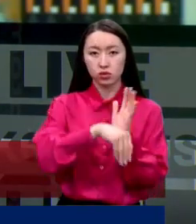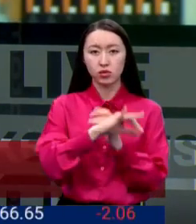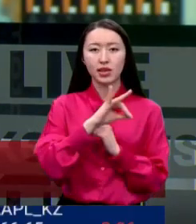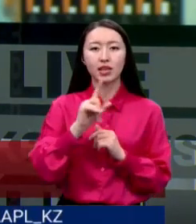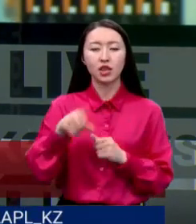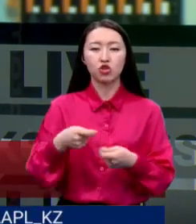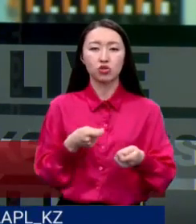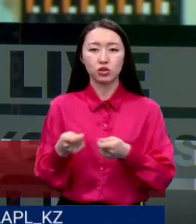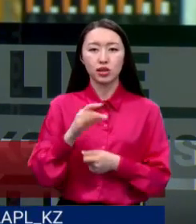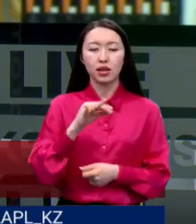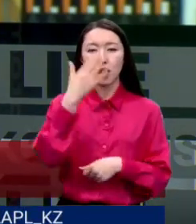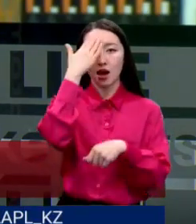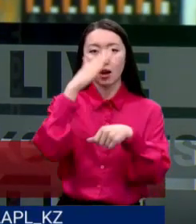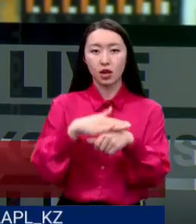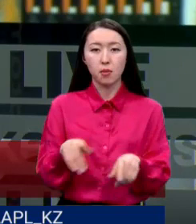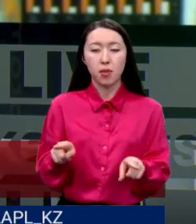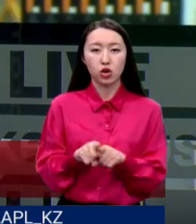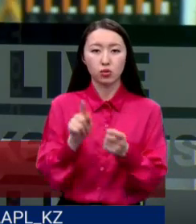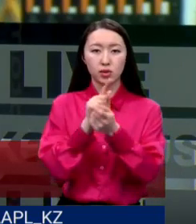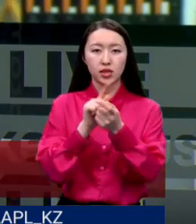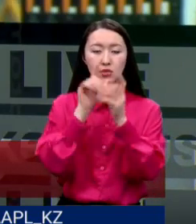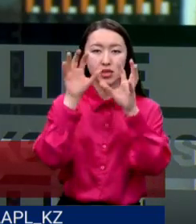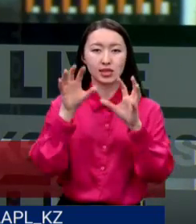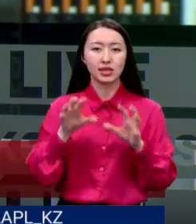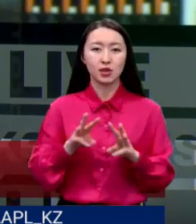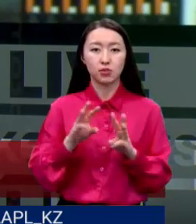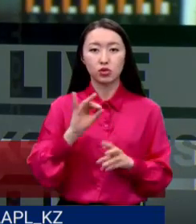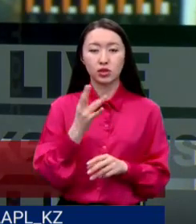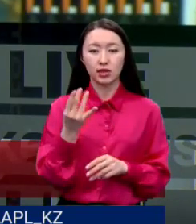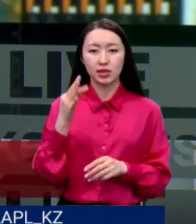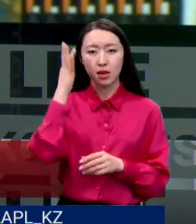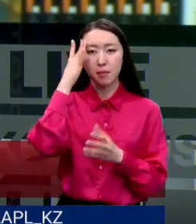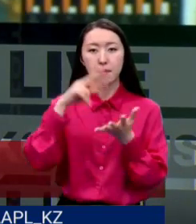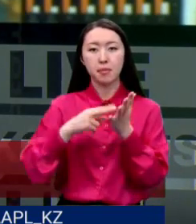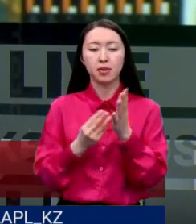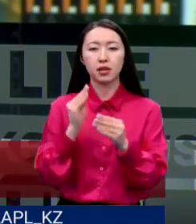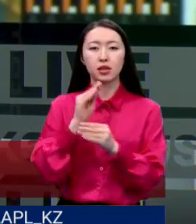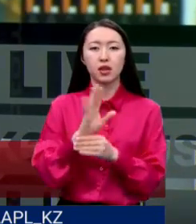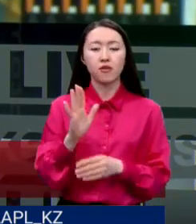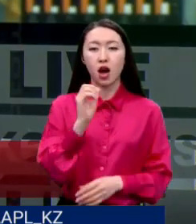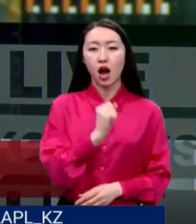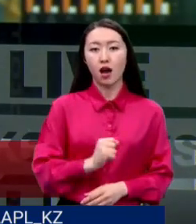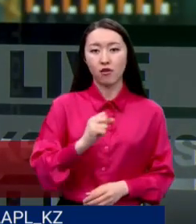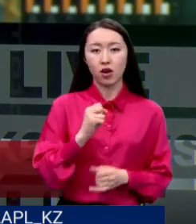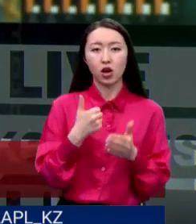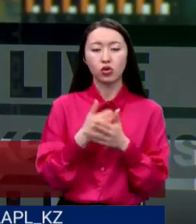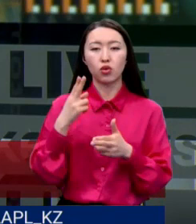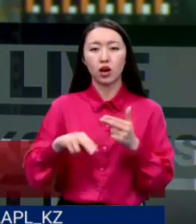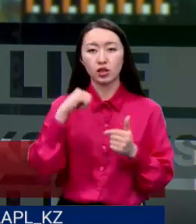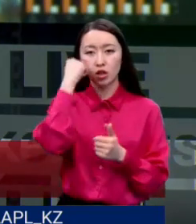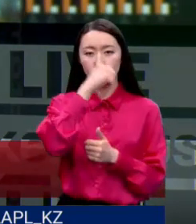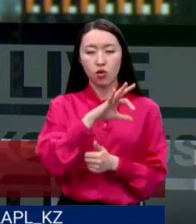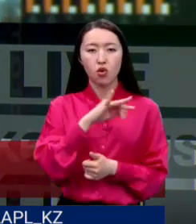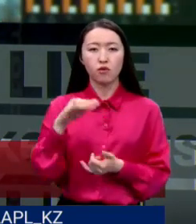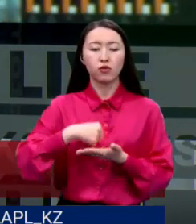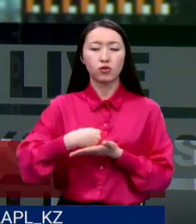дипломатами и акимами. Подобные изменения в закон Министерство юстиции планирует внести в парламент в августе. А до конца года официально утвердить,